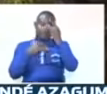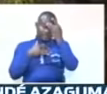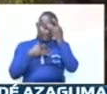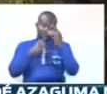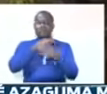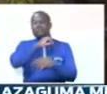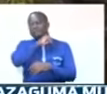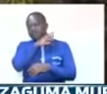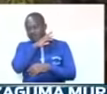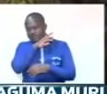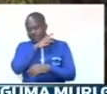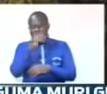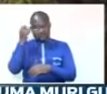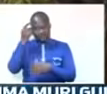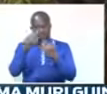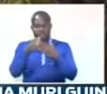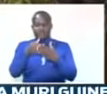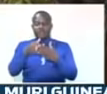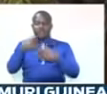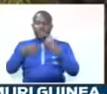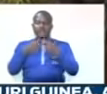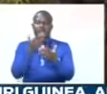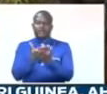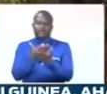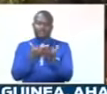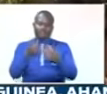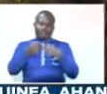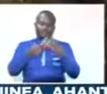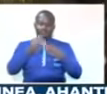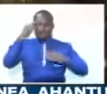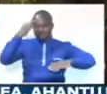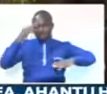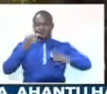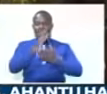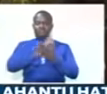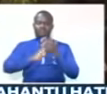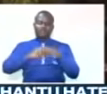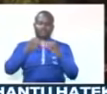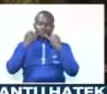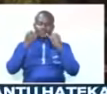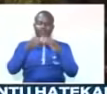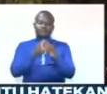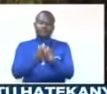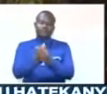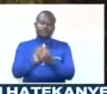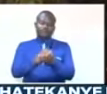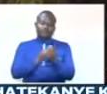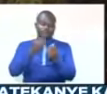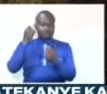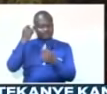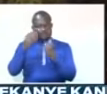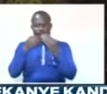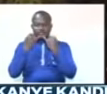se yakwanduza ubwo rero urugamba turacyari rwo kwigisha kubibutsa arabubwa gukaraba ngo COVID twarakingiwe